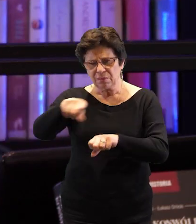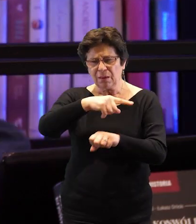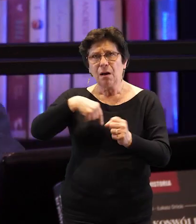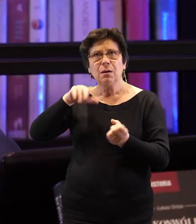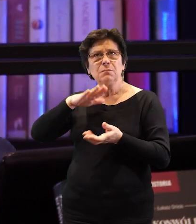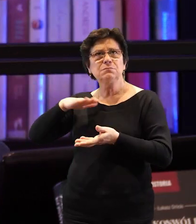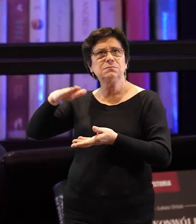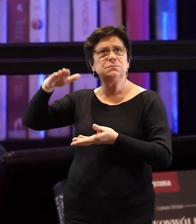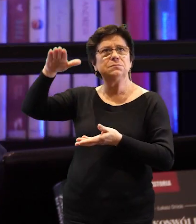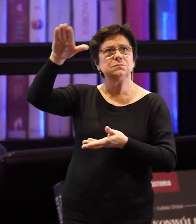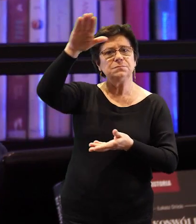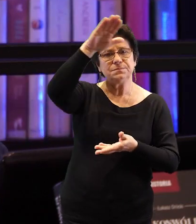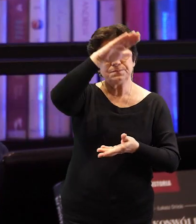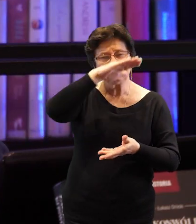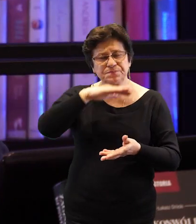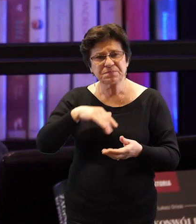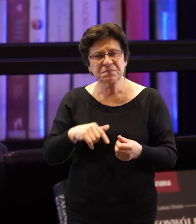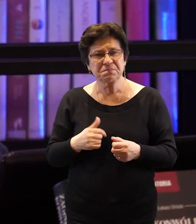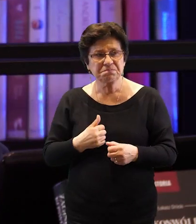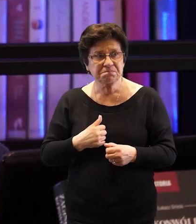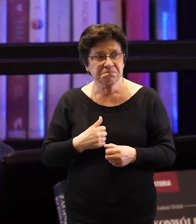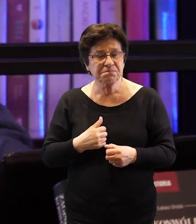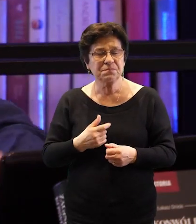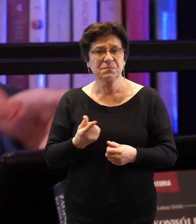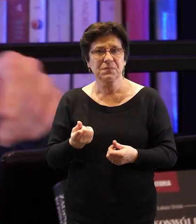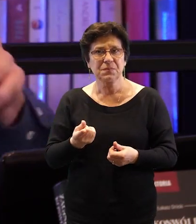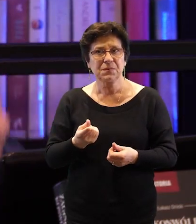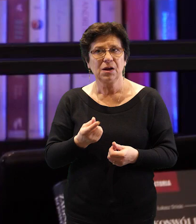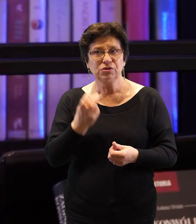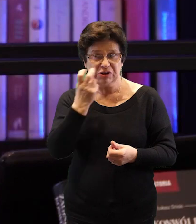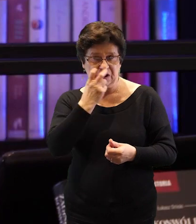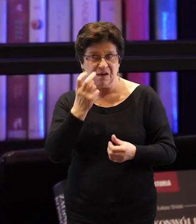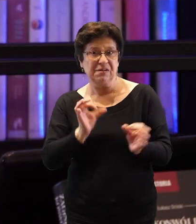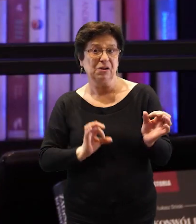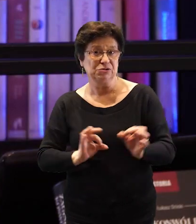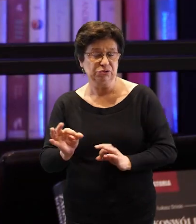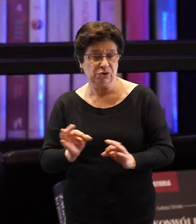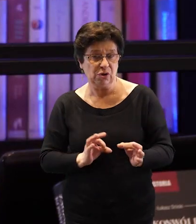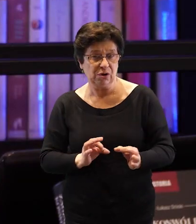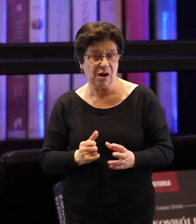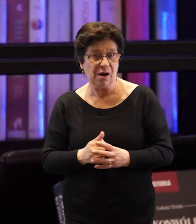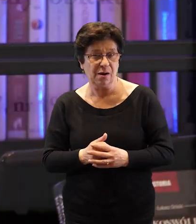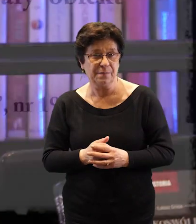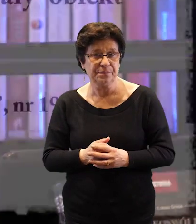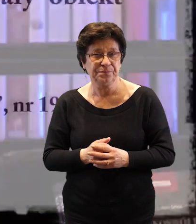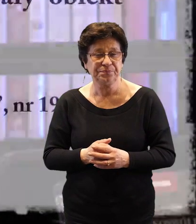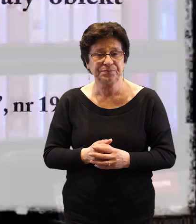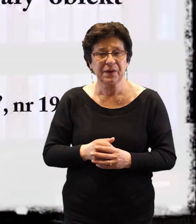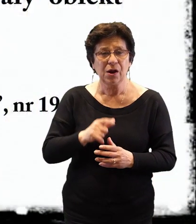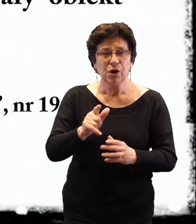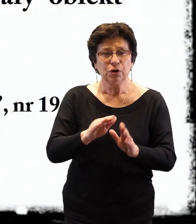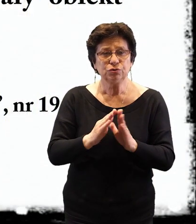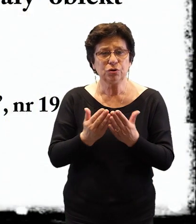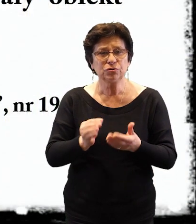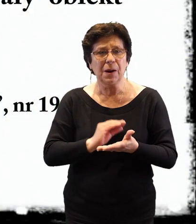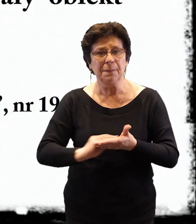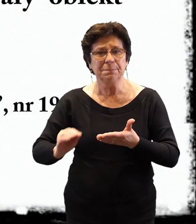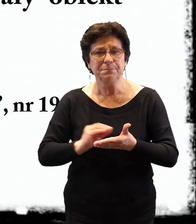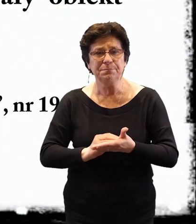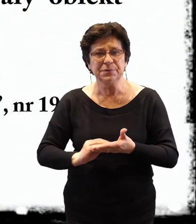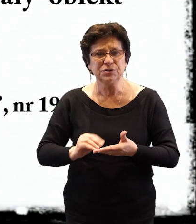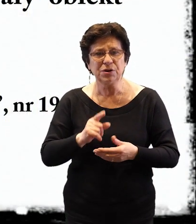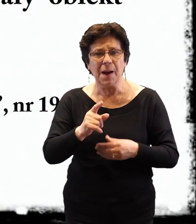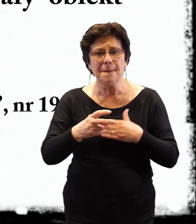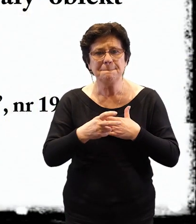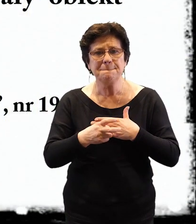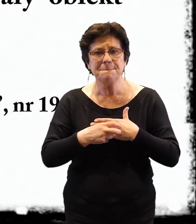jeszcze dodatkowo uwiarygodniło to w moich oczach całą tą historię. Zwłaszcza cytat z książki, gdzie był wspomniany